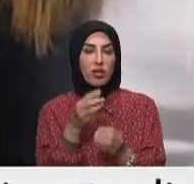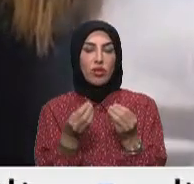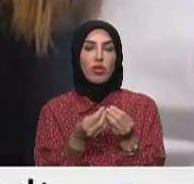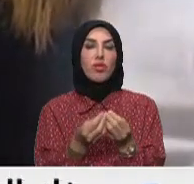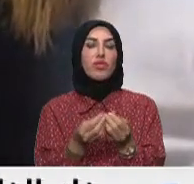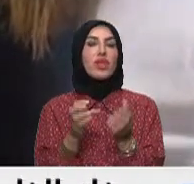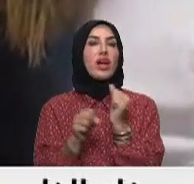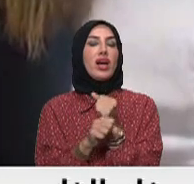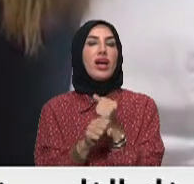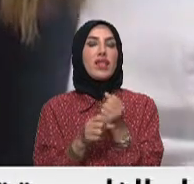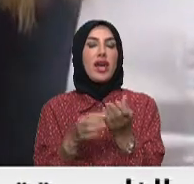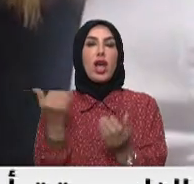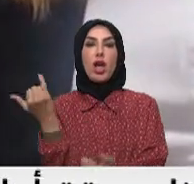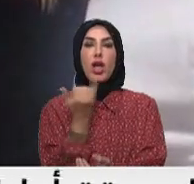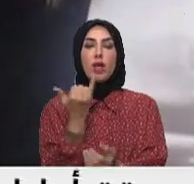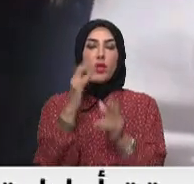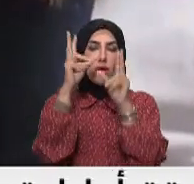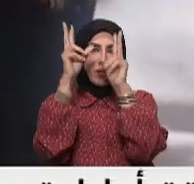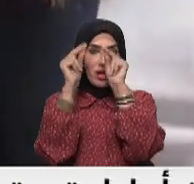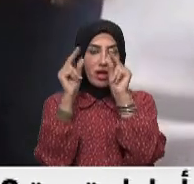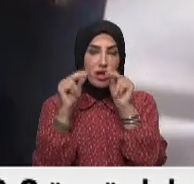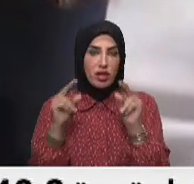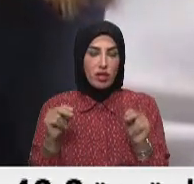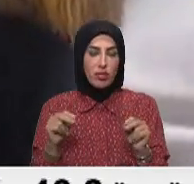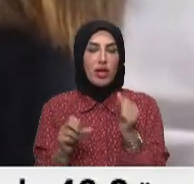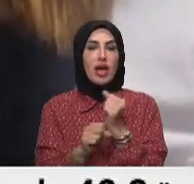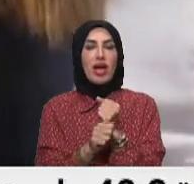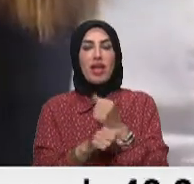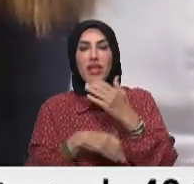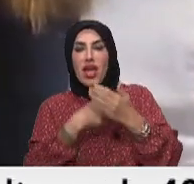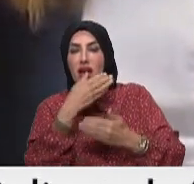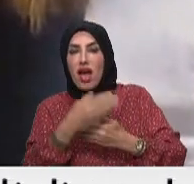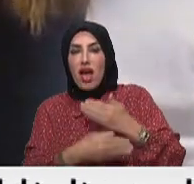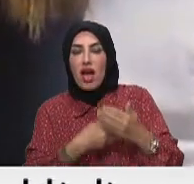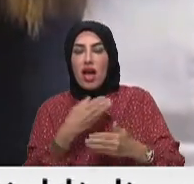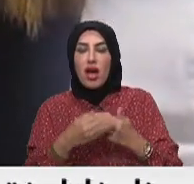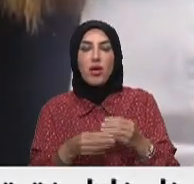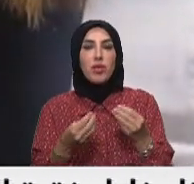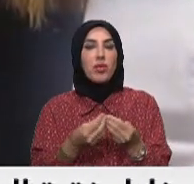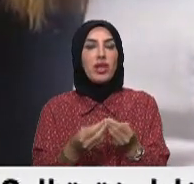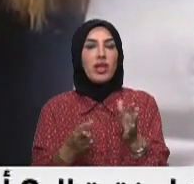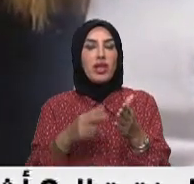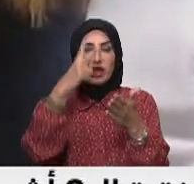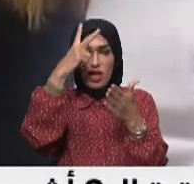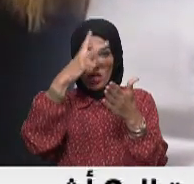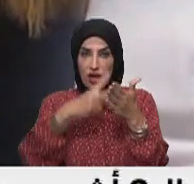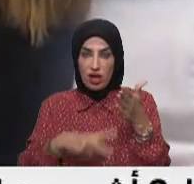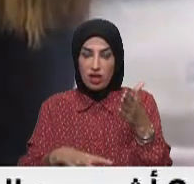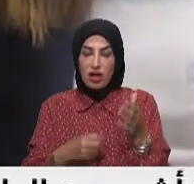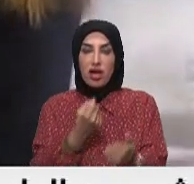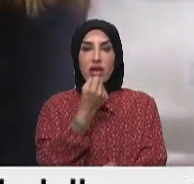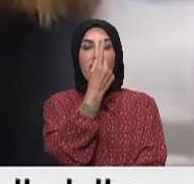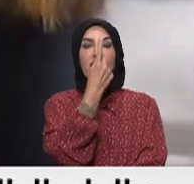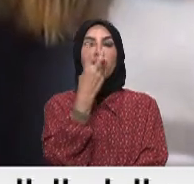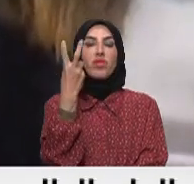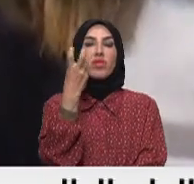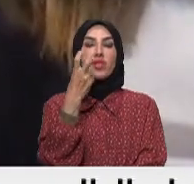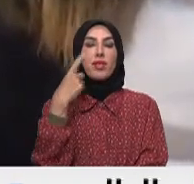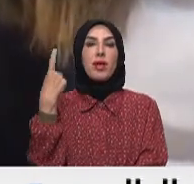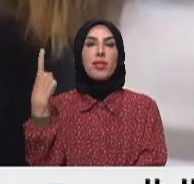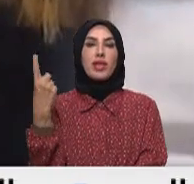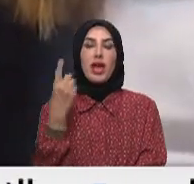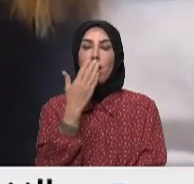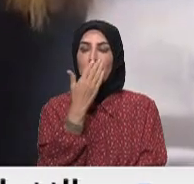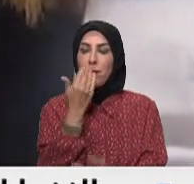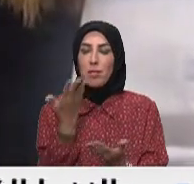الموقف الرسمي اللبناني من هذه المساعي الدبلوماسية هو تمسكه بالقرار 1701 من دون أي